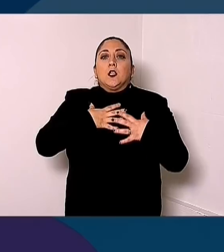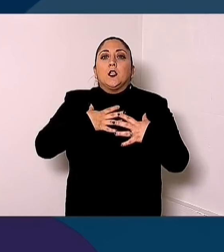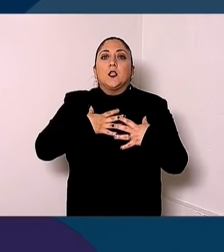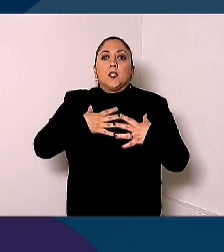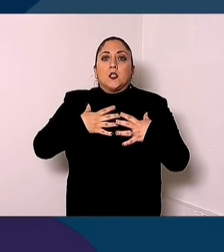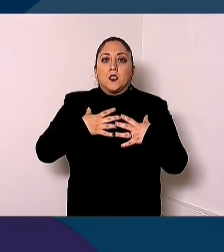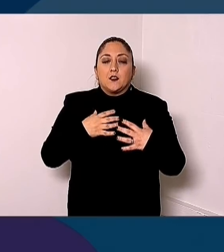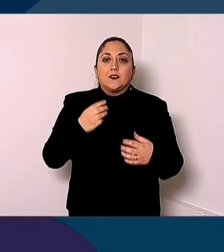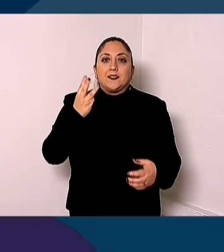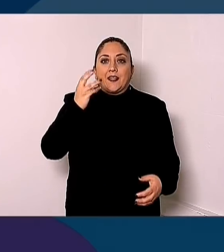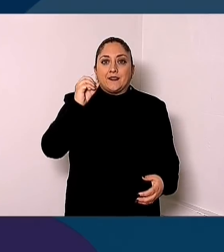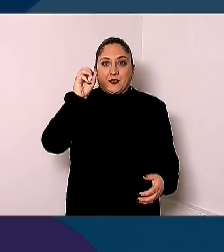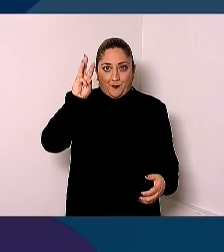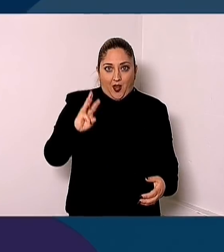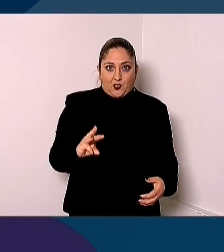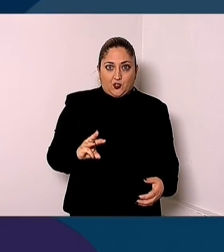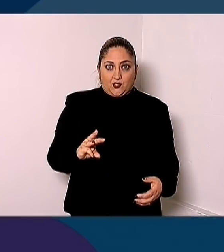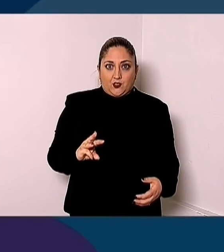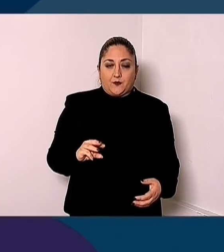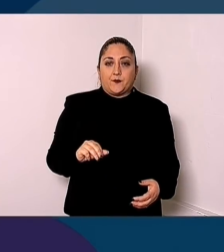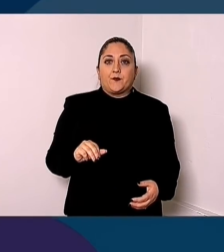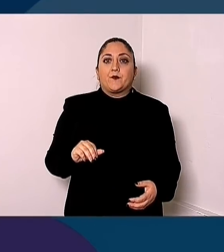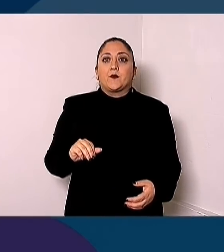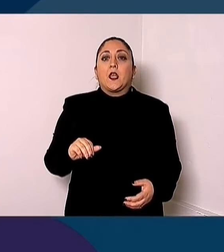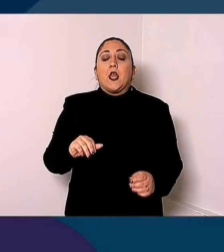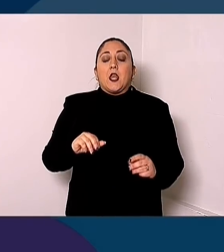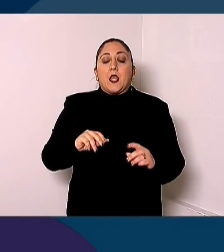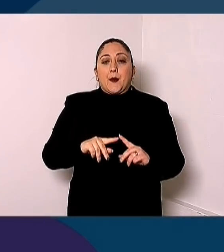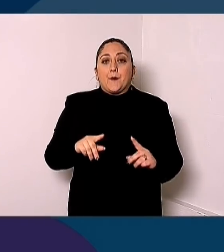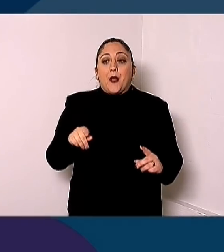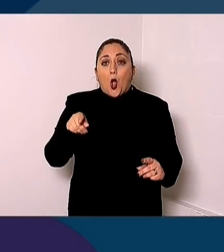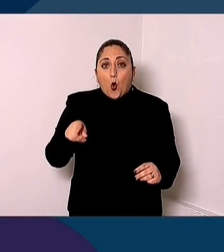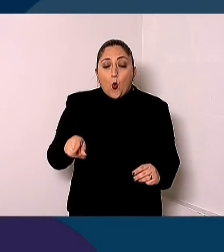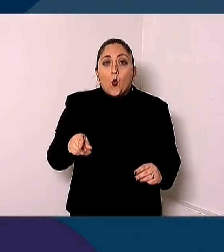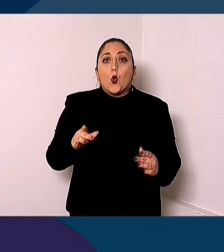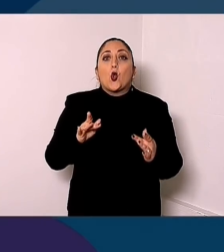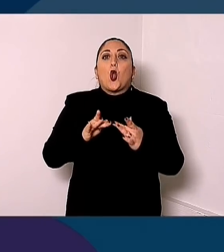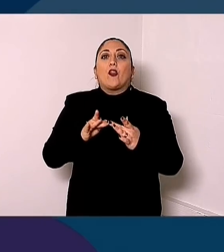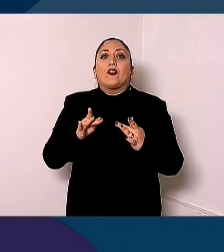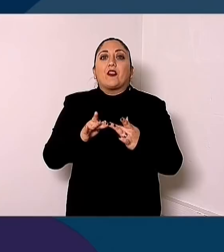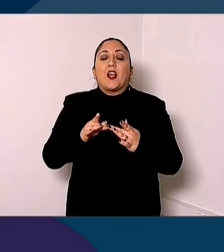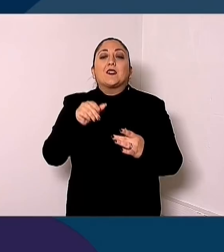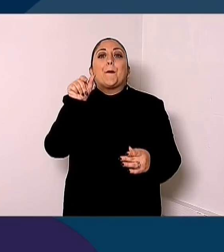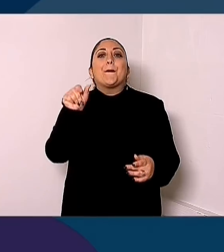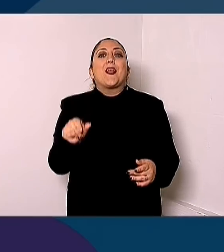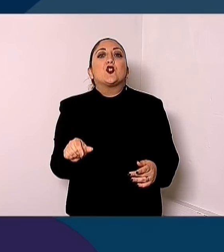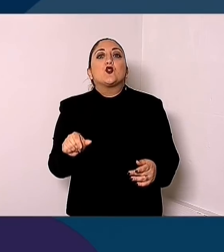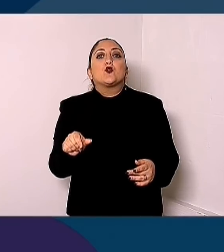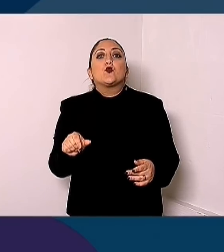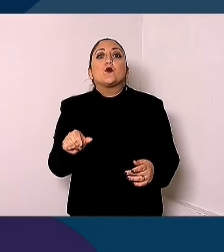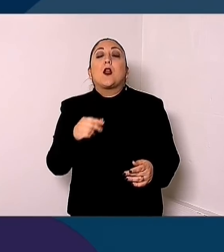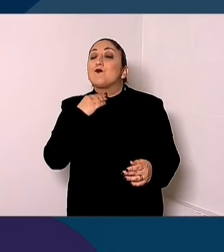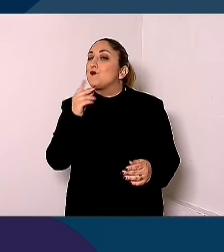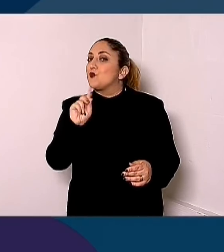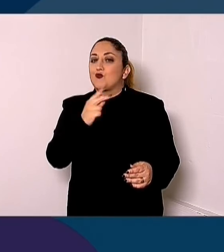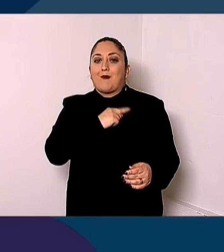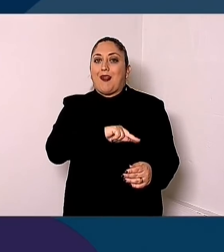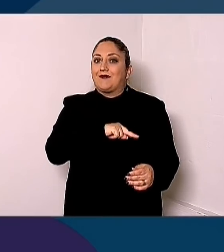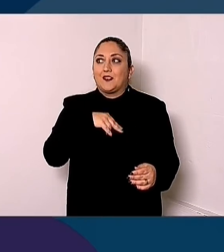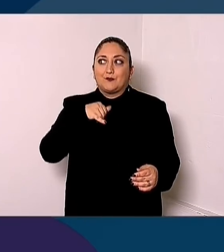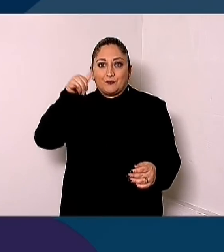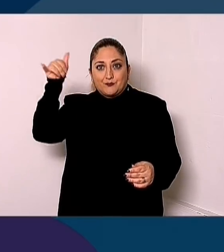nifs fit-30 ta' Marzu u jidher li kellu xi kuntatt ma' persuna barrani